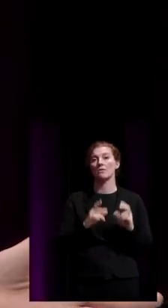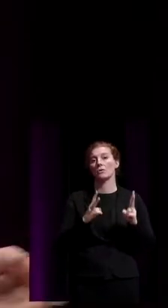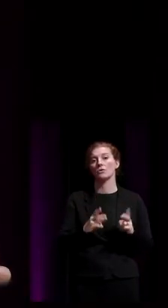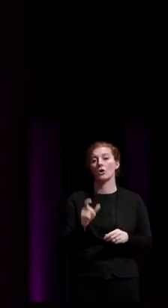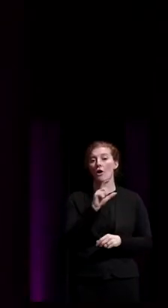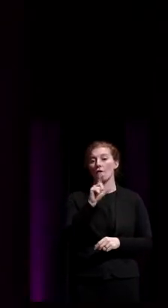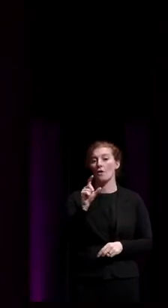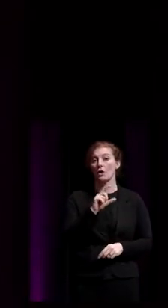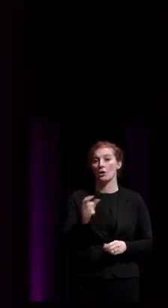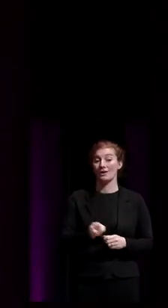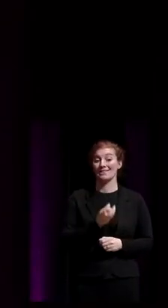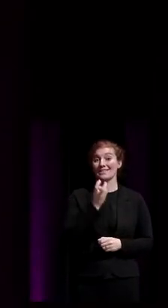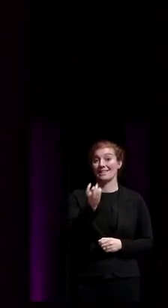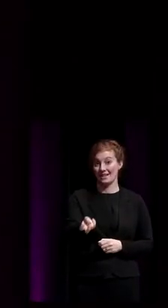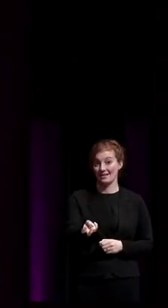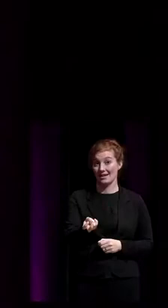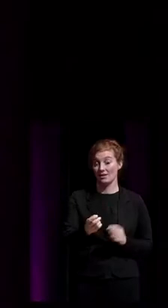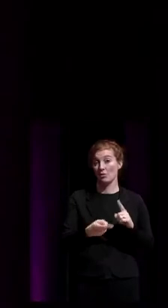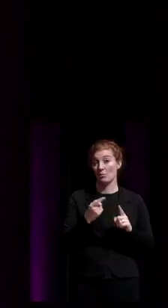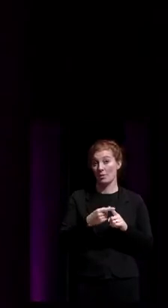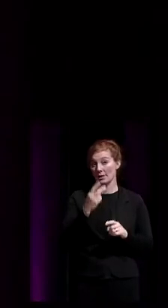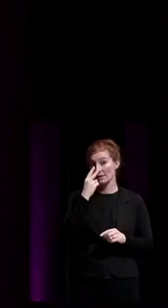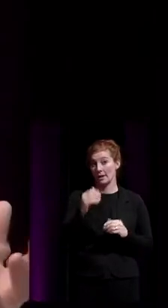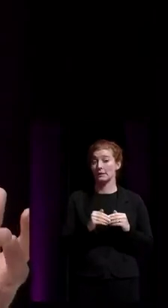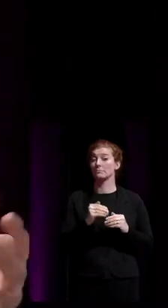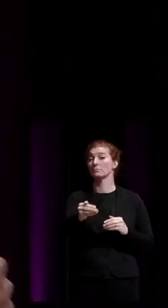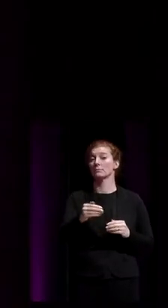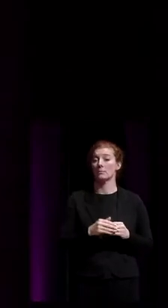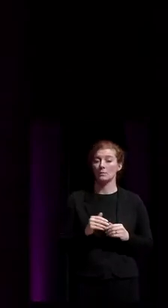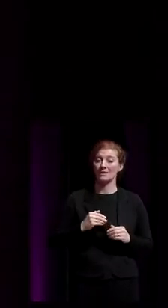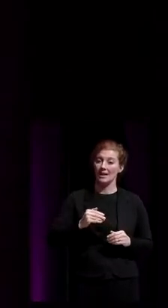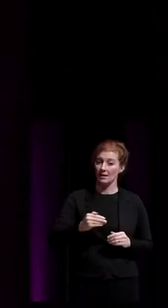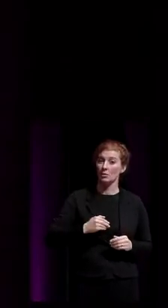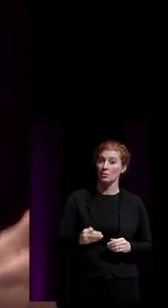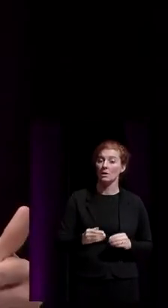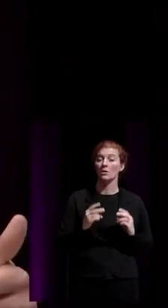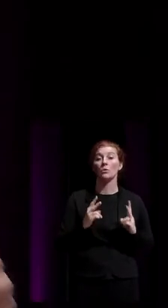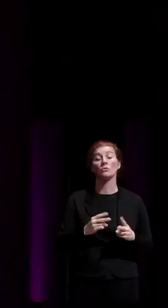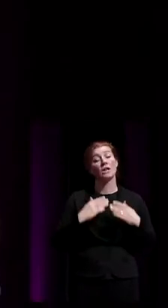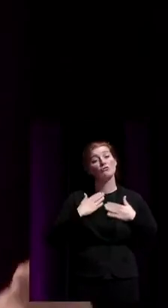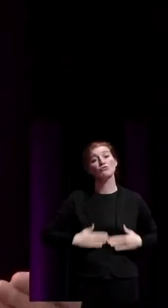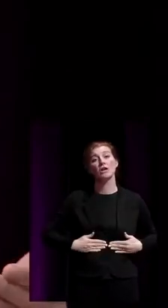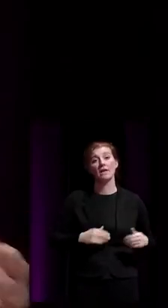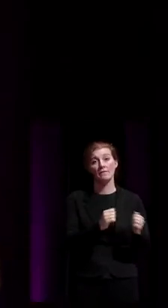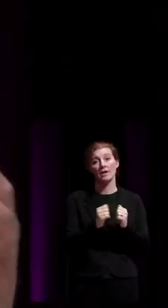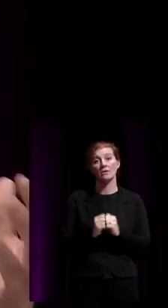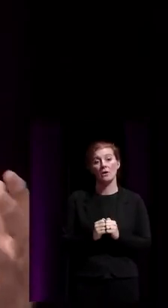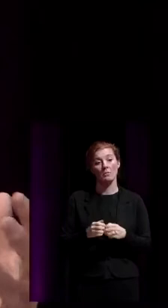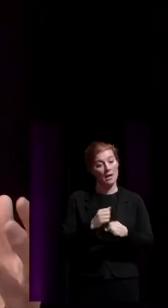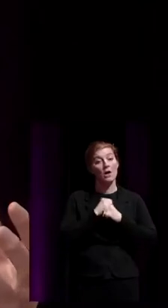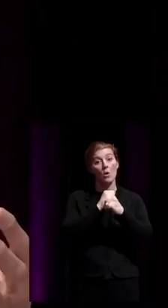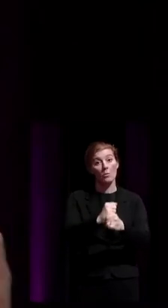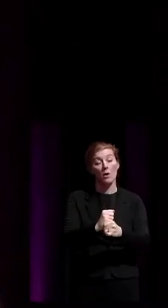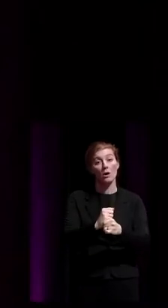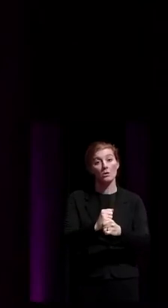resa. Att de ser långsiktigt på sina relationer och att det är en hygienfaktor. Att man är hållbar och schysst. I en allt mer